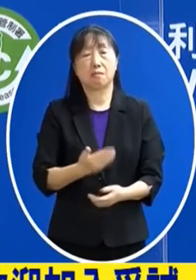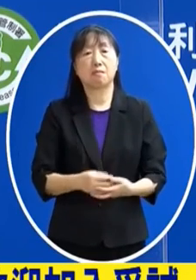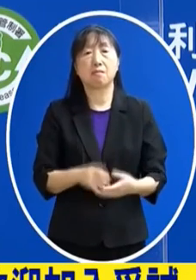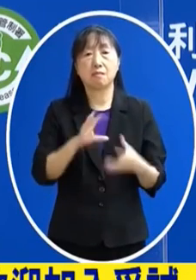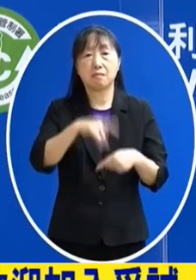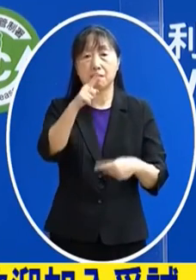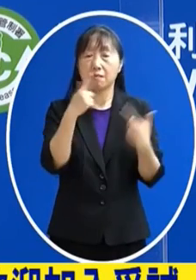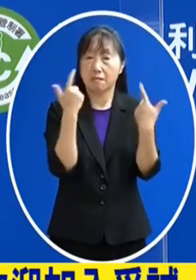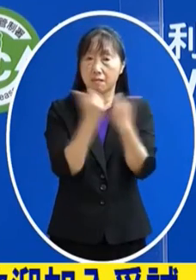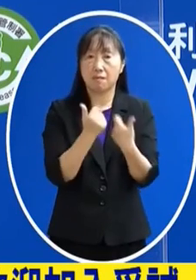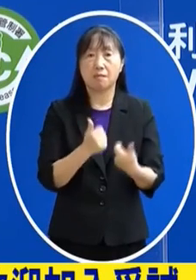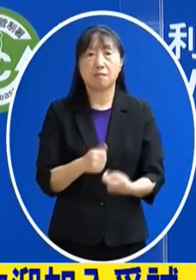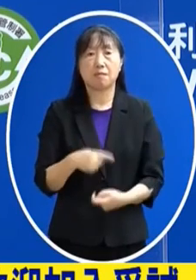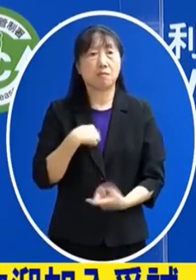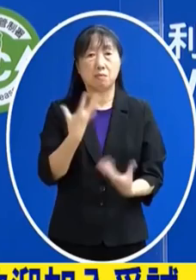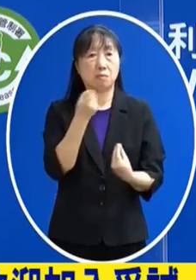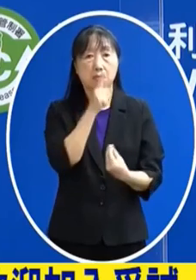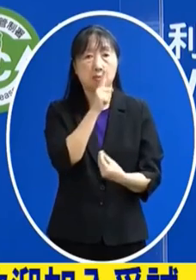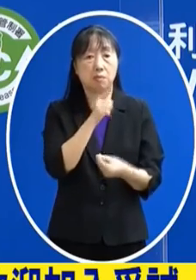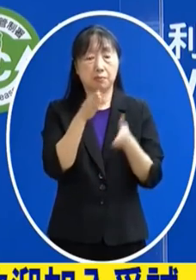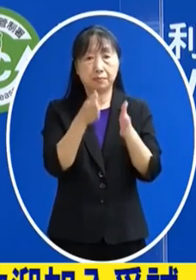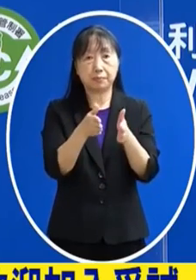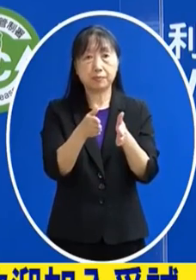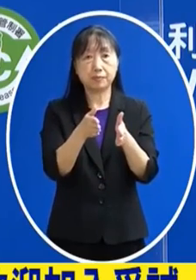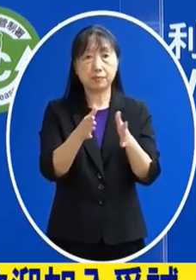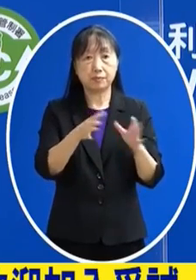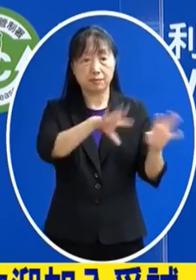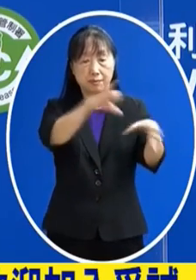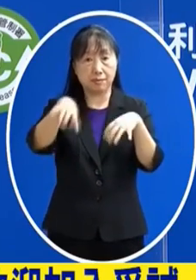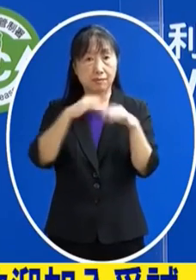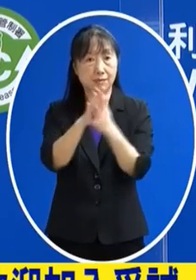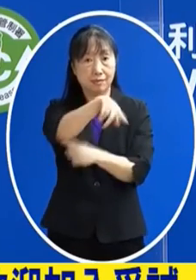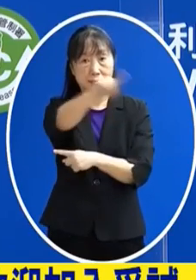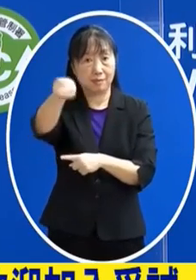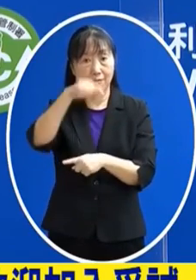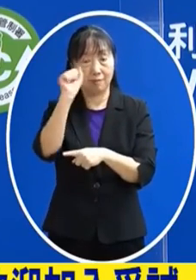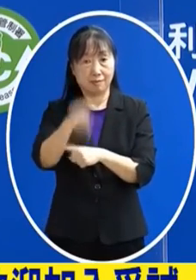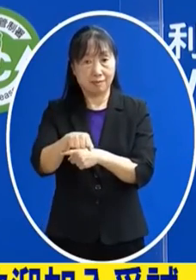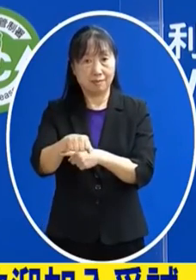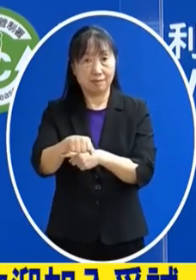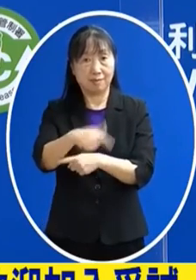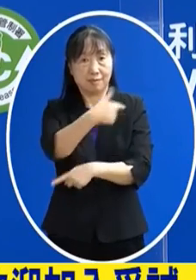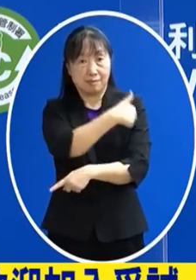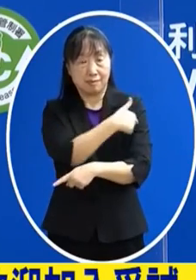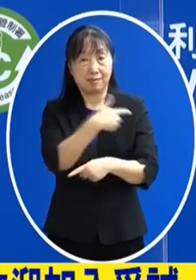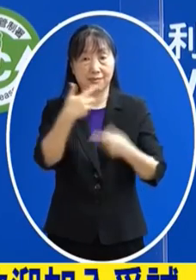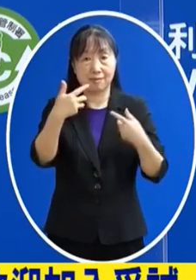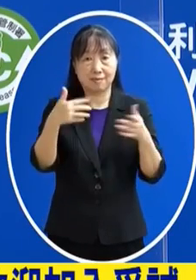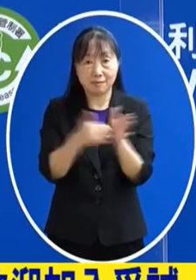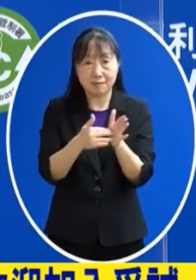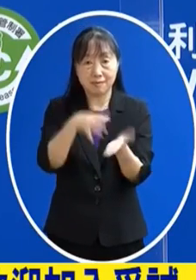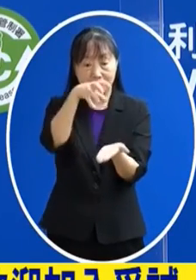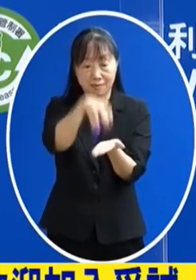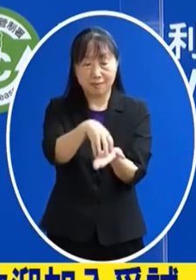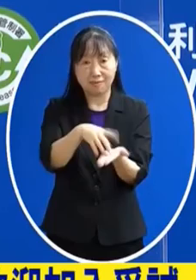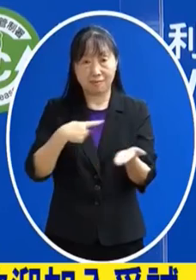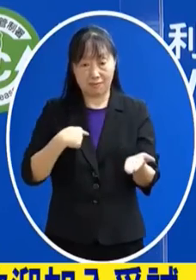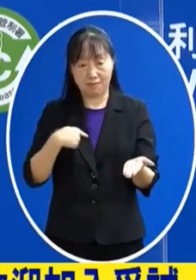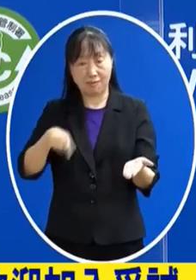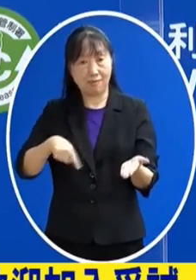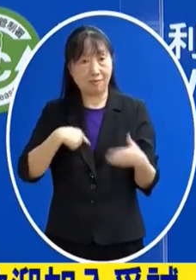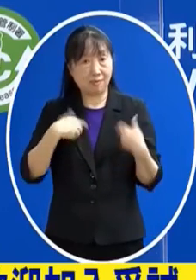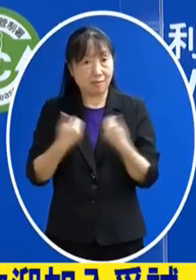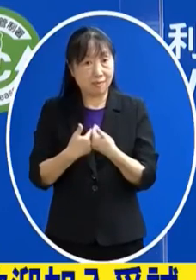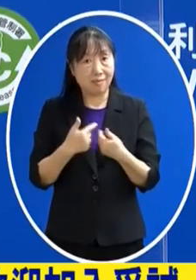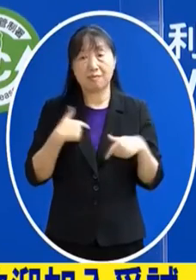合乎科学的哈。我并不指就是说，全世界大家都认可了疫苗护照，那台湾就是独独台湾不认